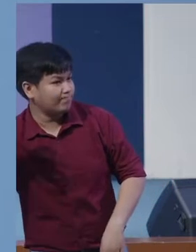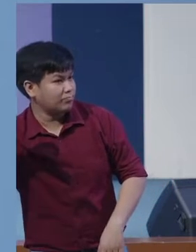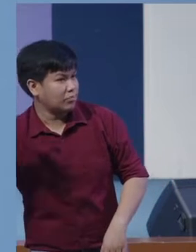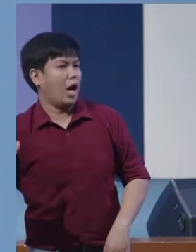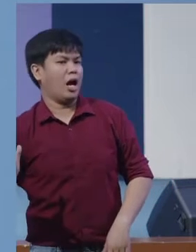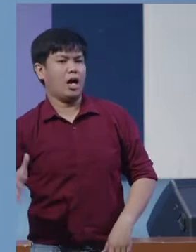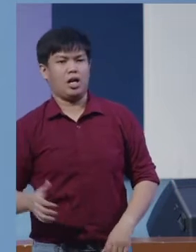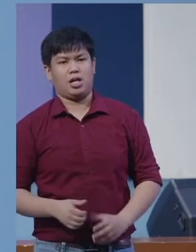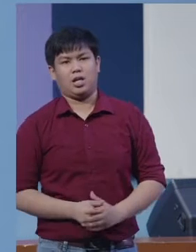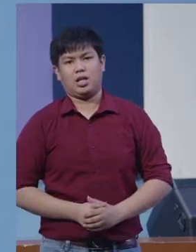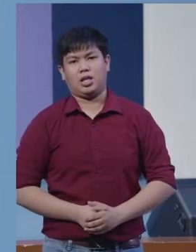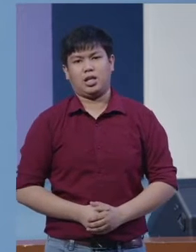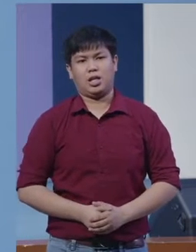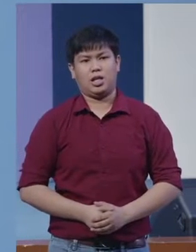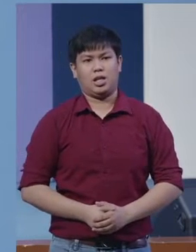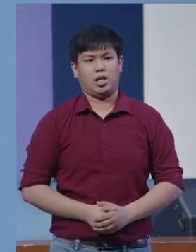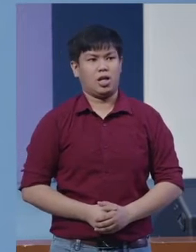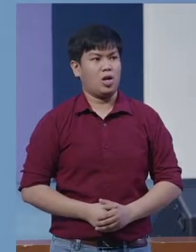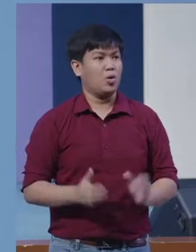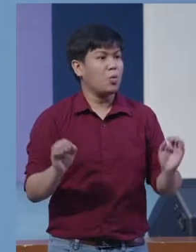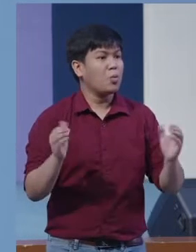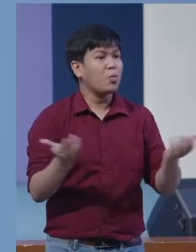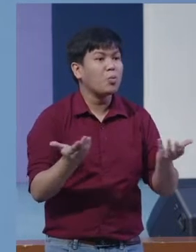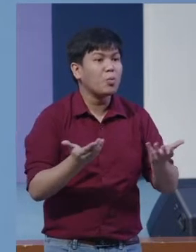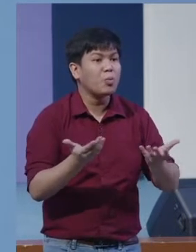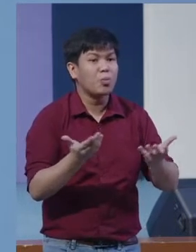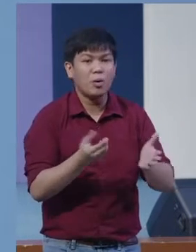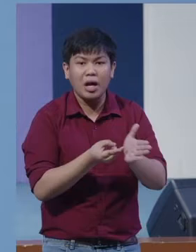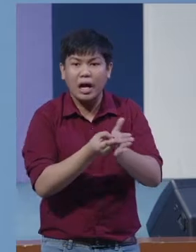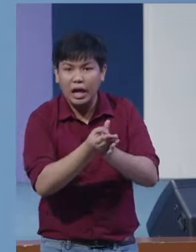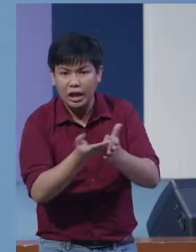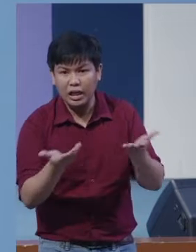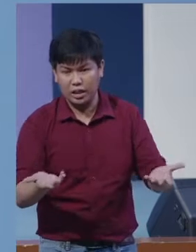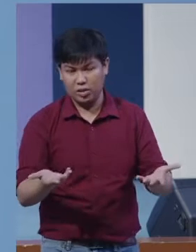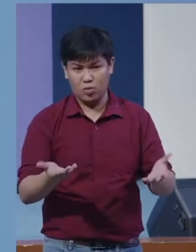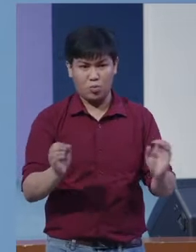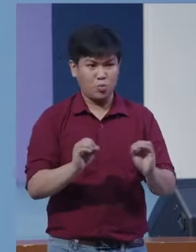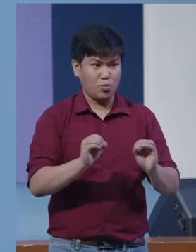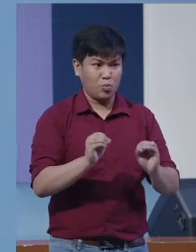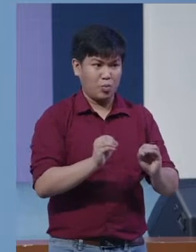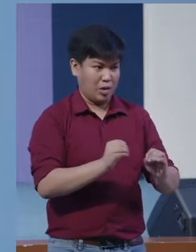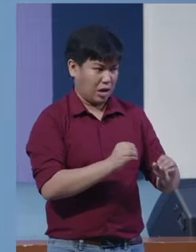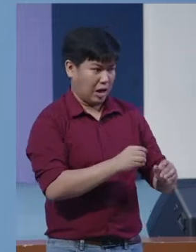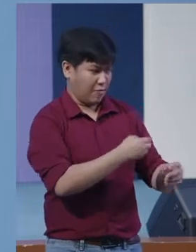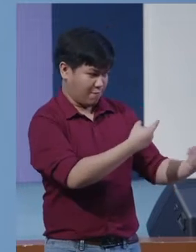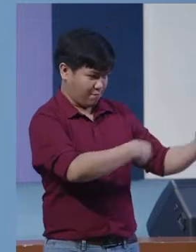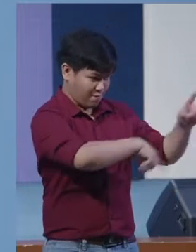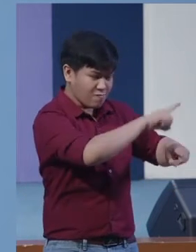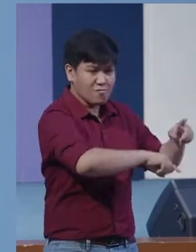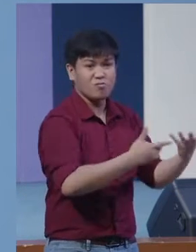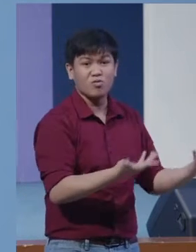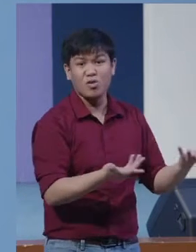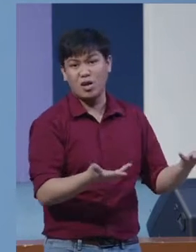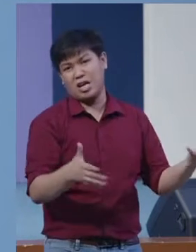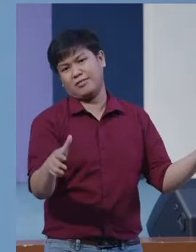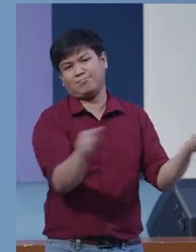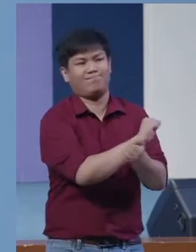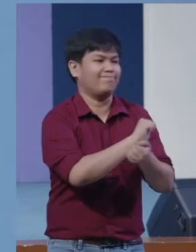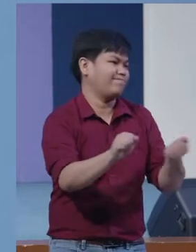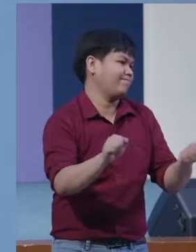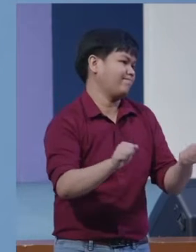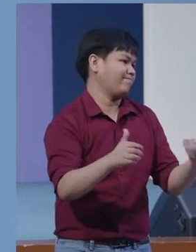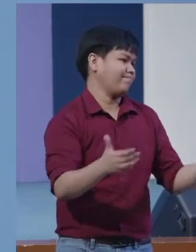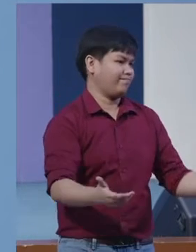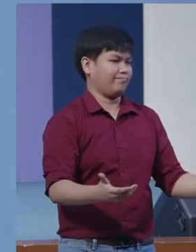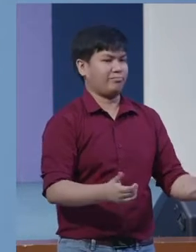Mga kapatid, napakalaking pinsala po ang ginagawa niyan sa isang kapatiran.